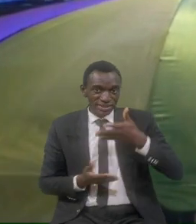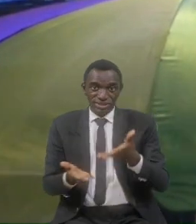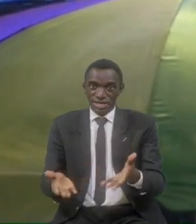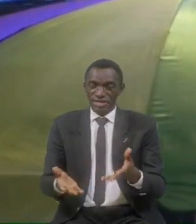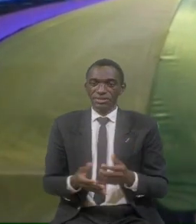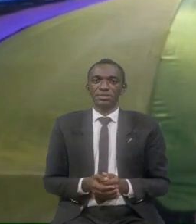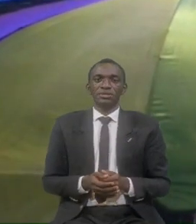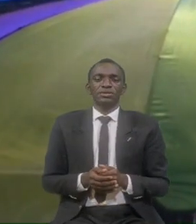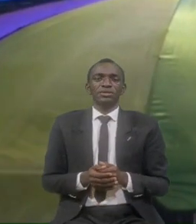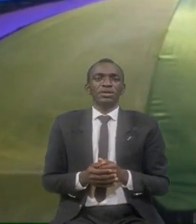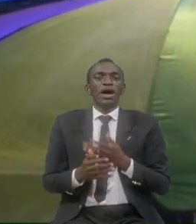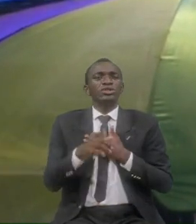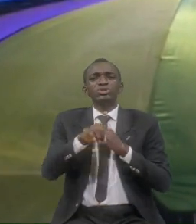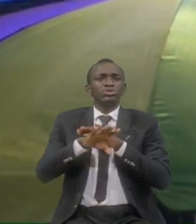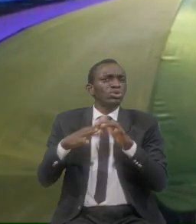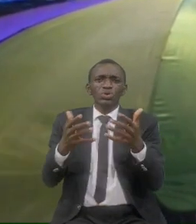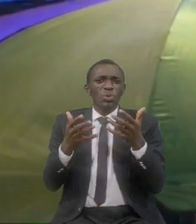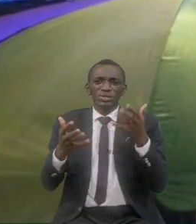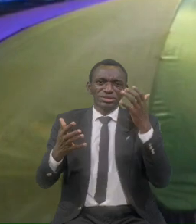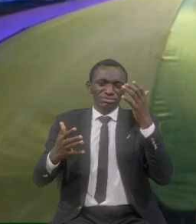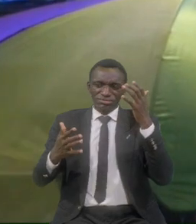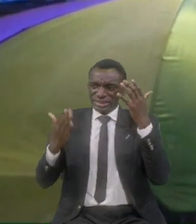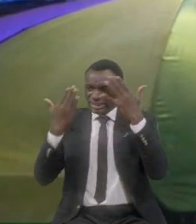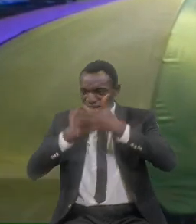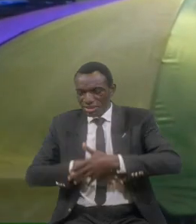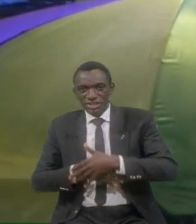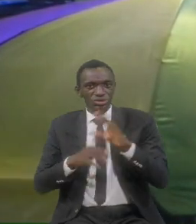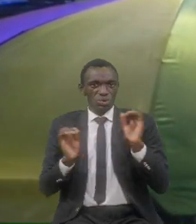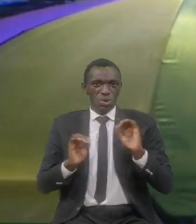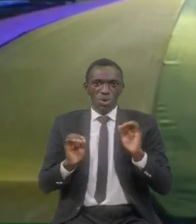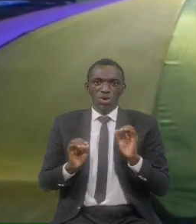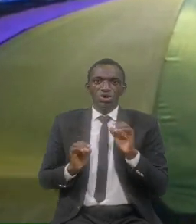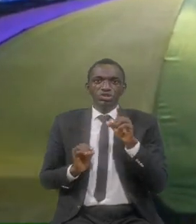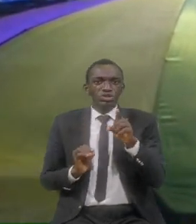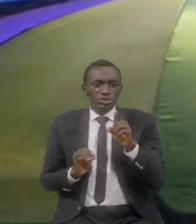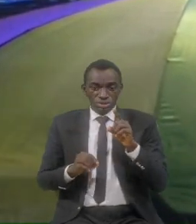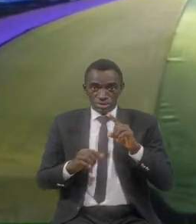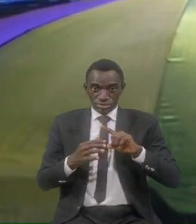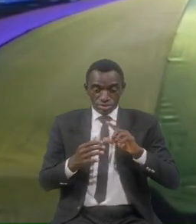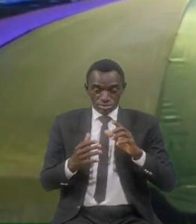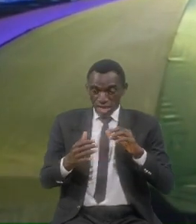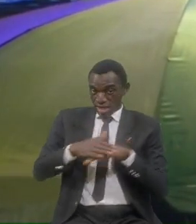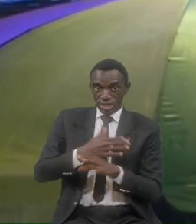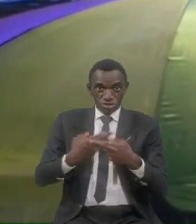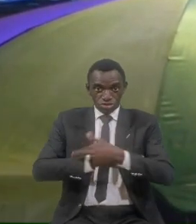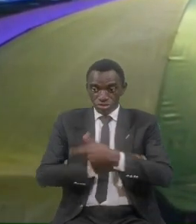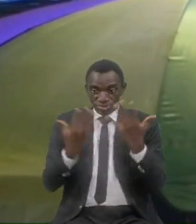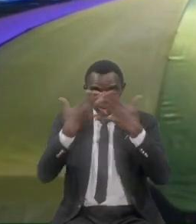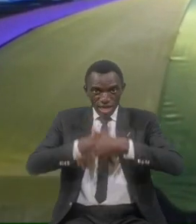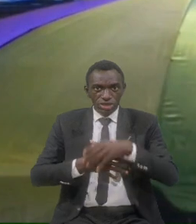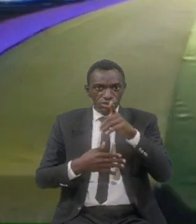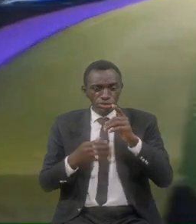want the darkness. Dili ka gusto sa kangit-ngit. You don't begin to fight. Magsugod kag makig-away. Don't begin to cry.